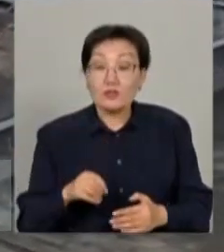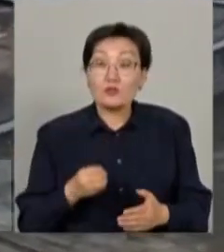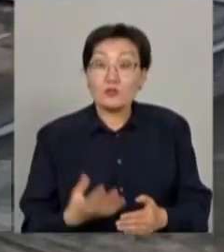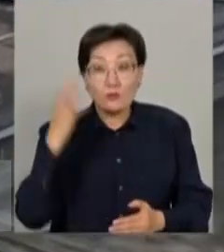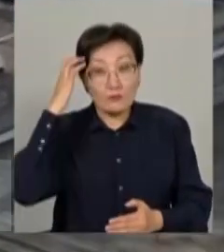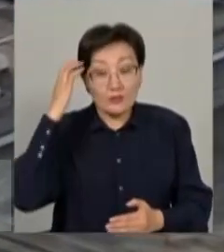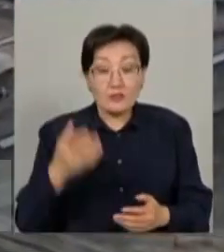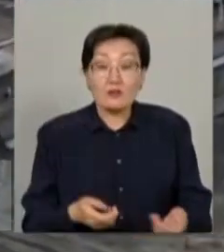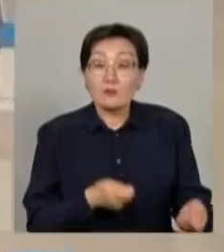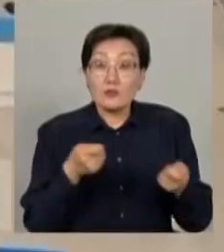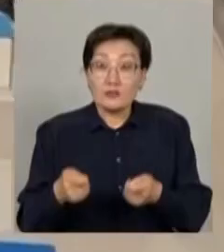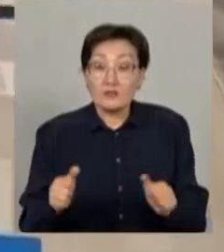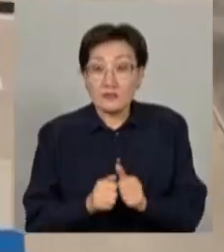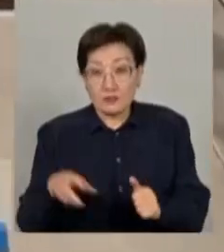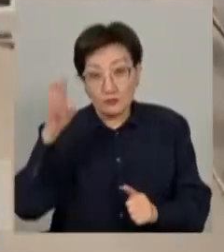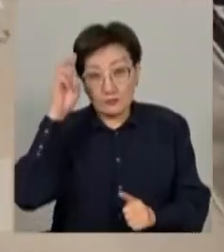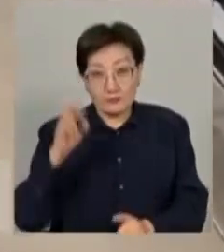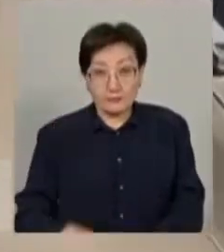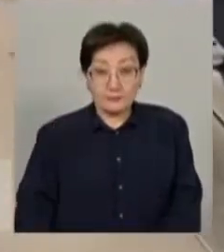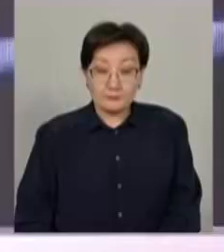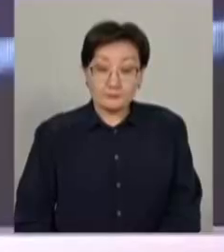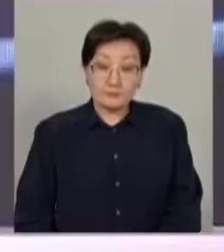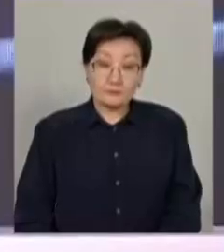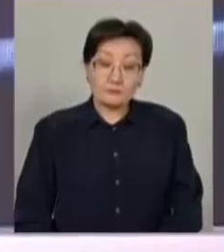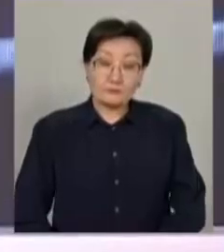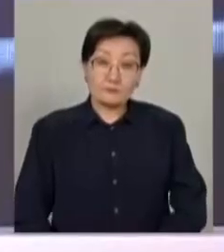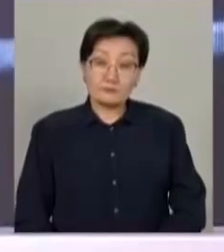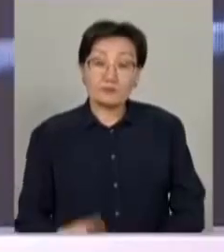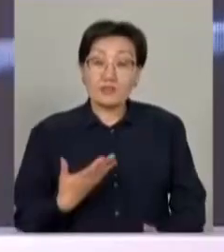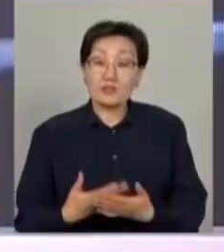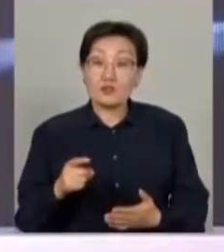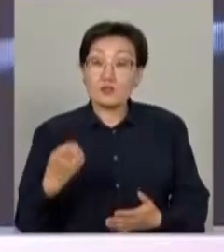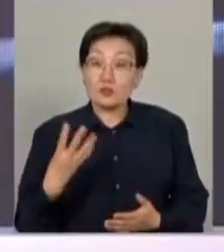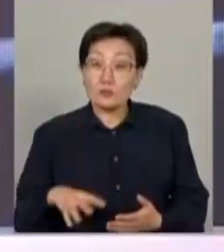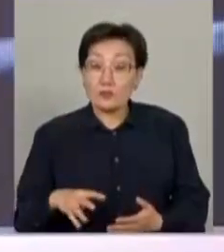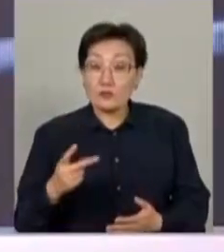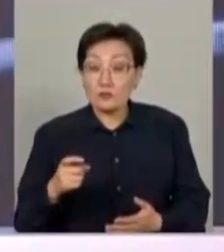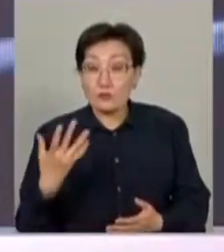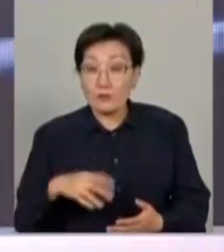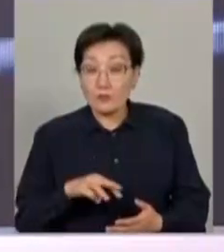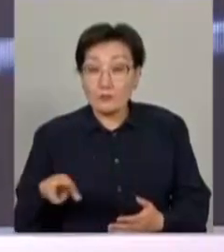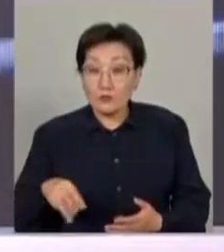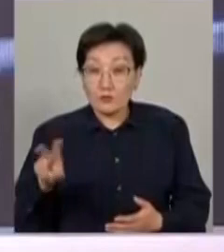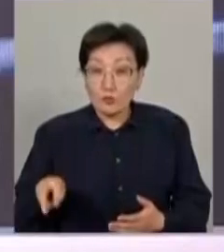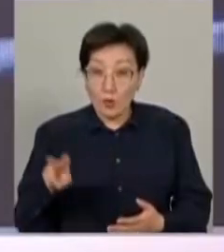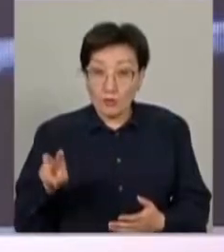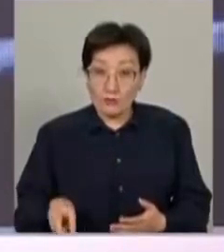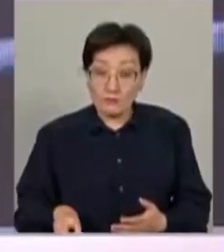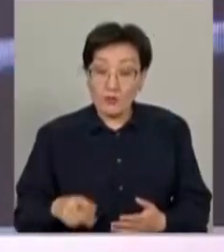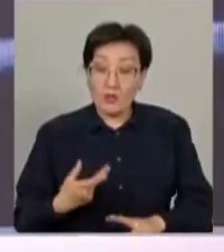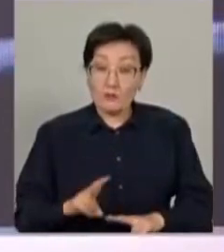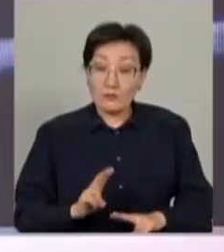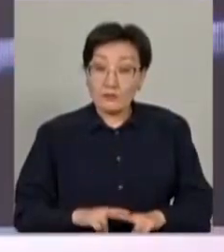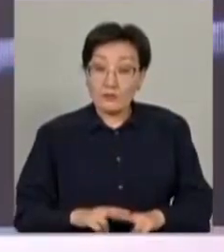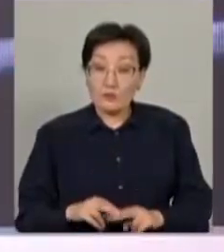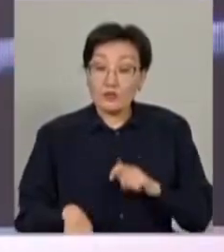казна теряет до 150 миллионов в год. Порядка 140-150 миллионов долларов. Год. Это